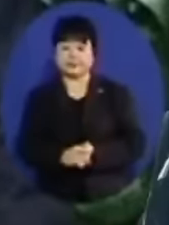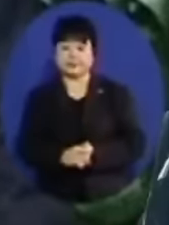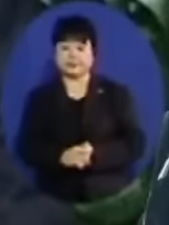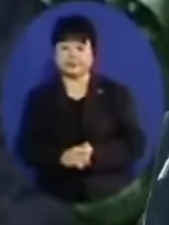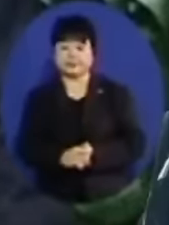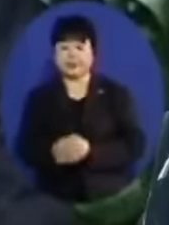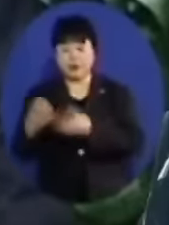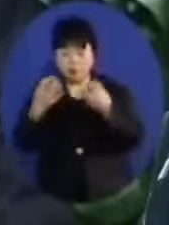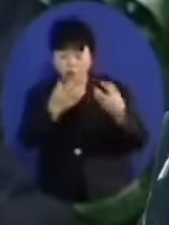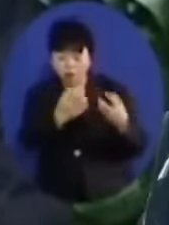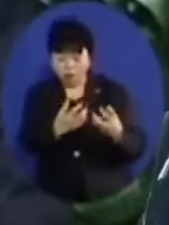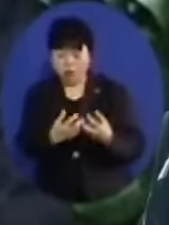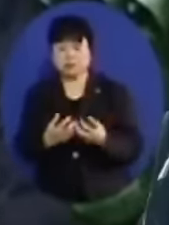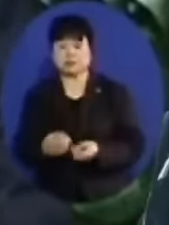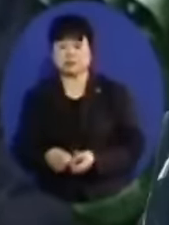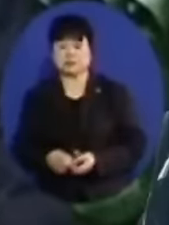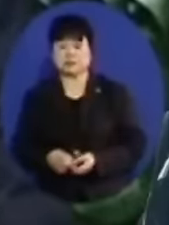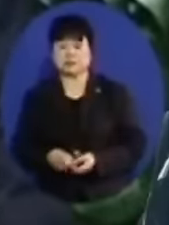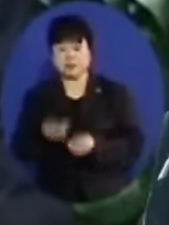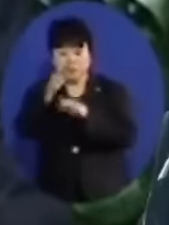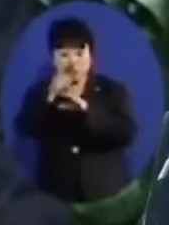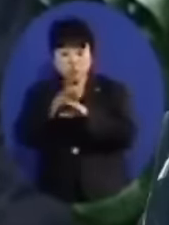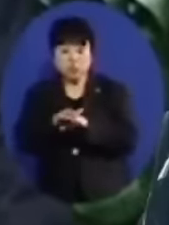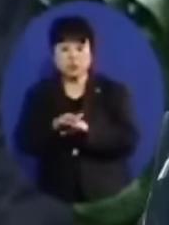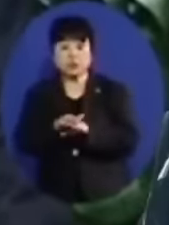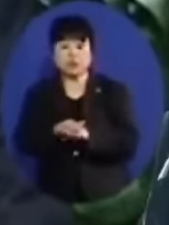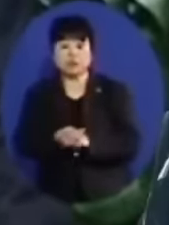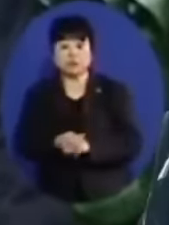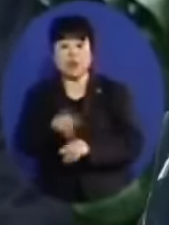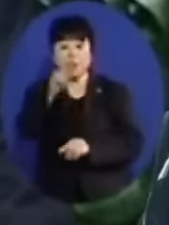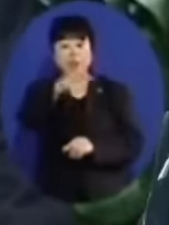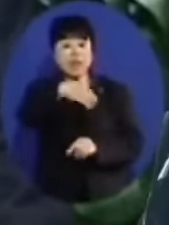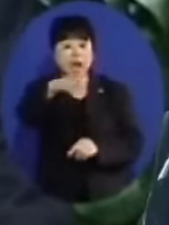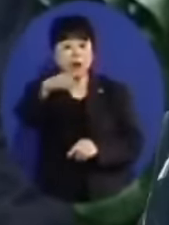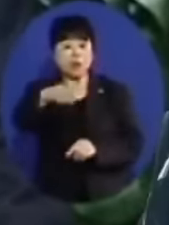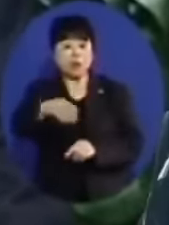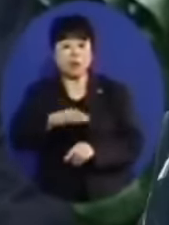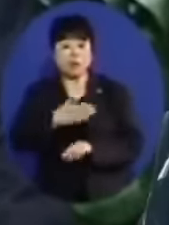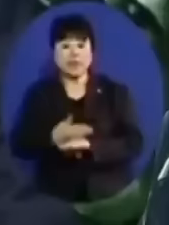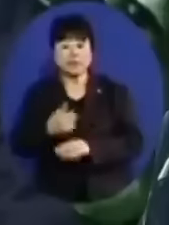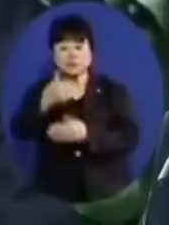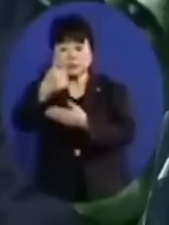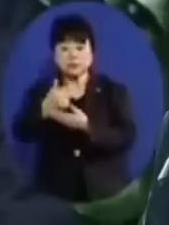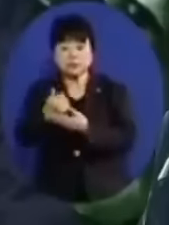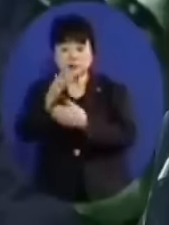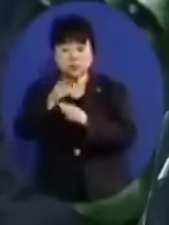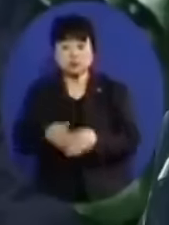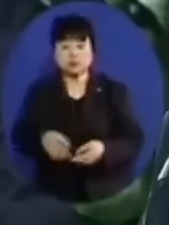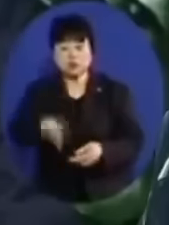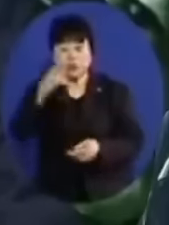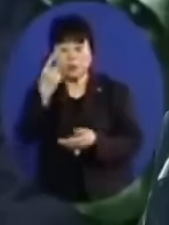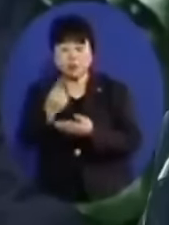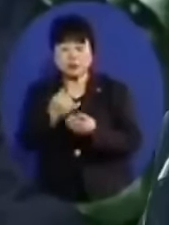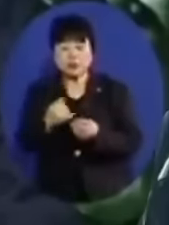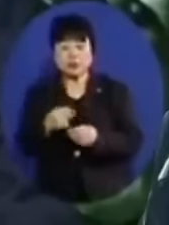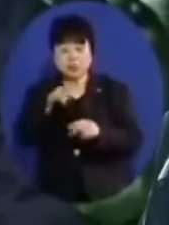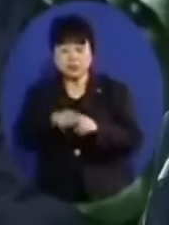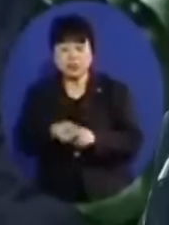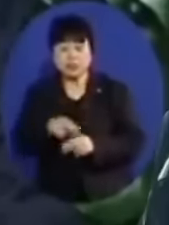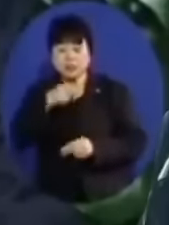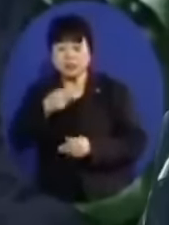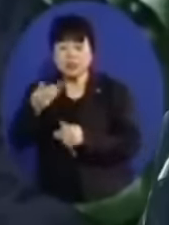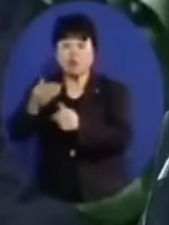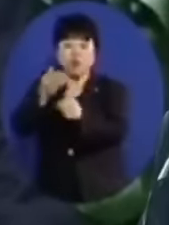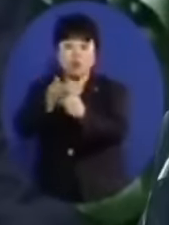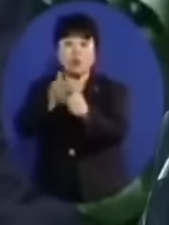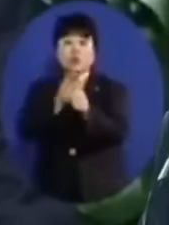앉히울 자리가 없어요. 그래서 본 교회 교인들이 다 밖으로 나가고 처음 온 사람들을 앉히우니까